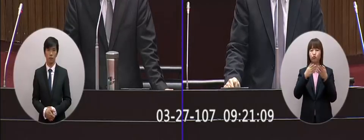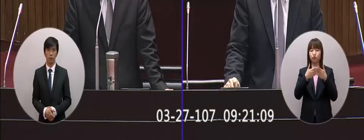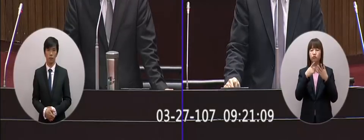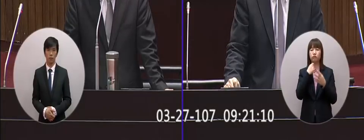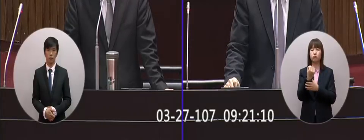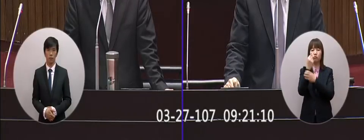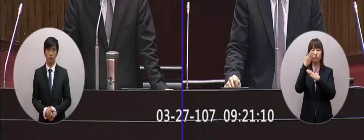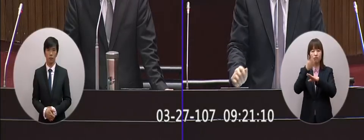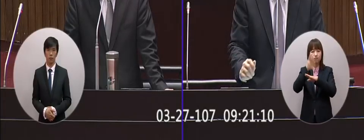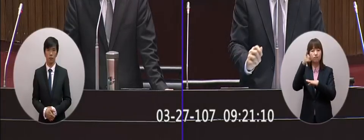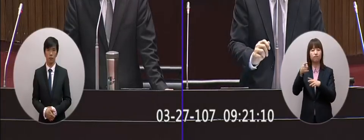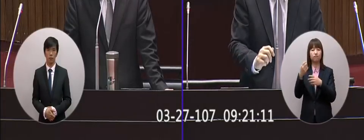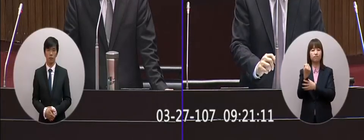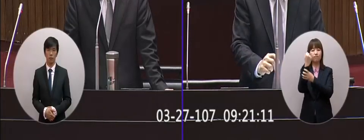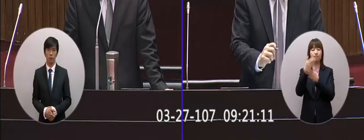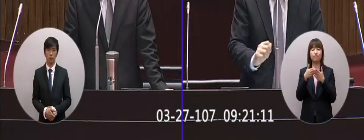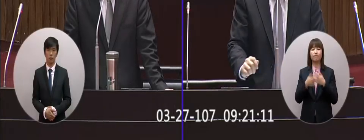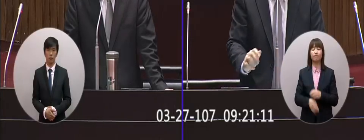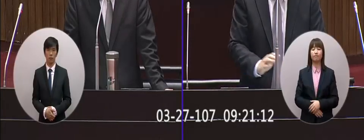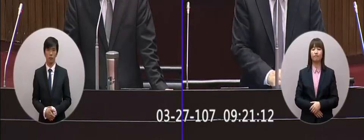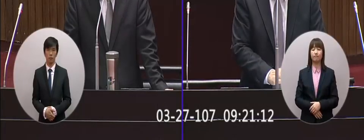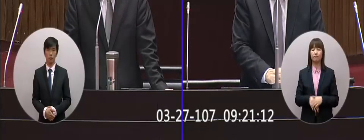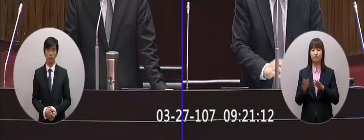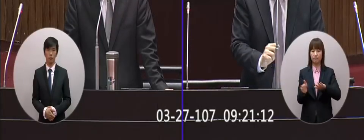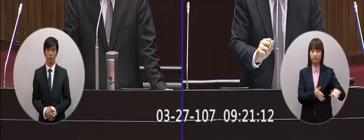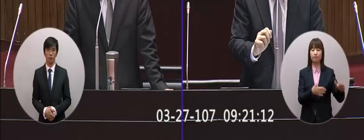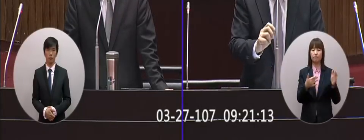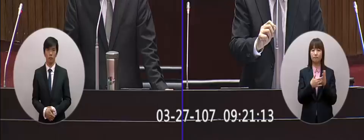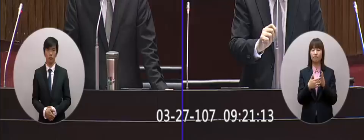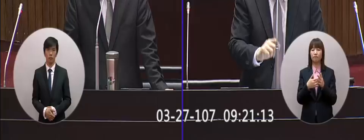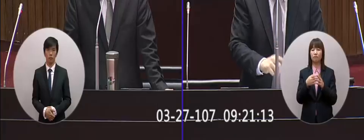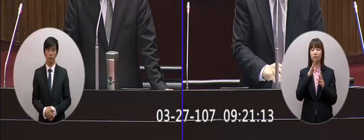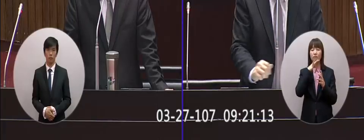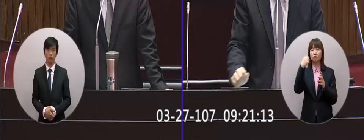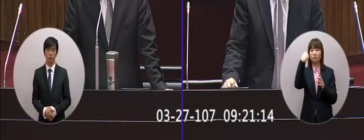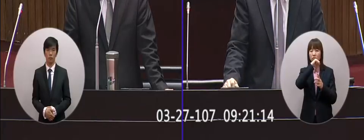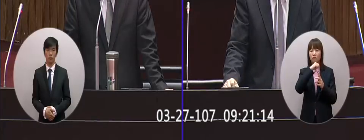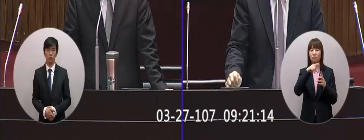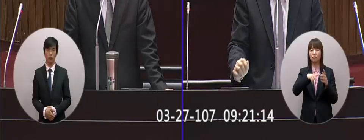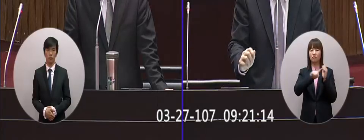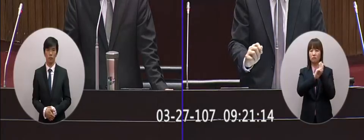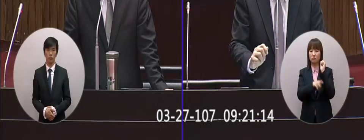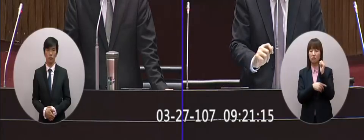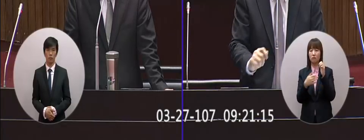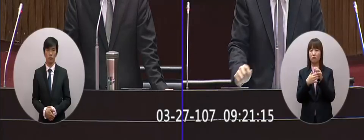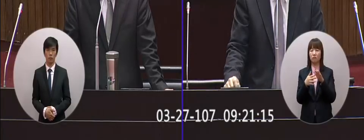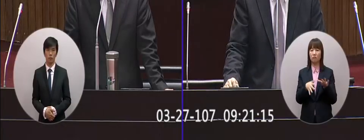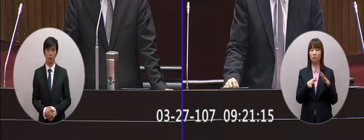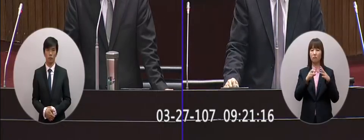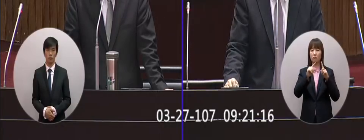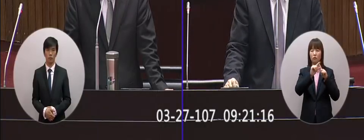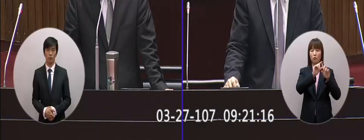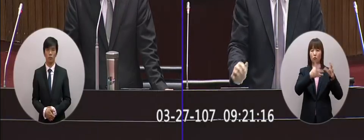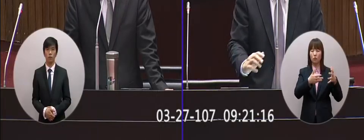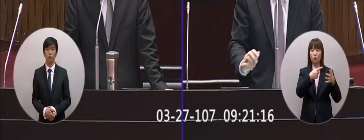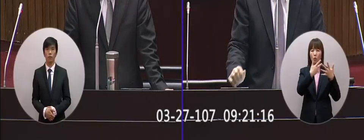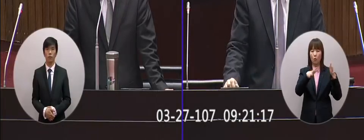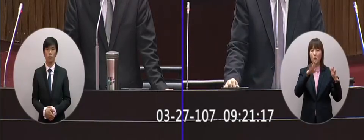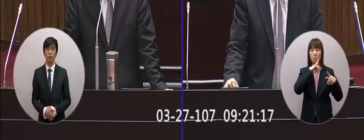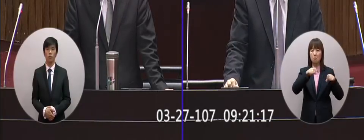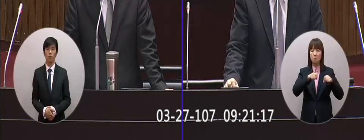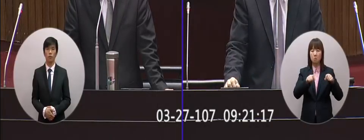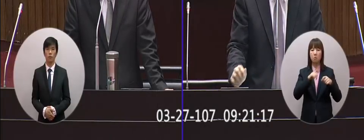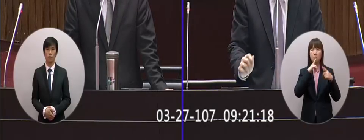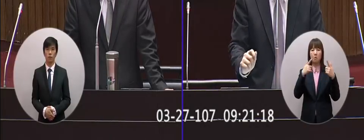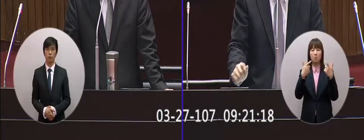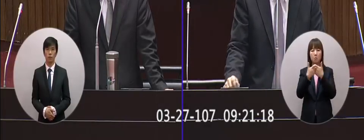的来感谢他，也支持他了。那其实除了这个最近这个台币法等等之外，其实中国其实很多的措施也都一